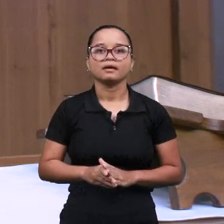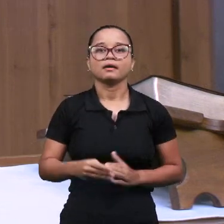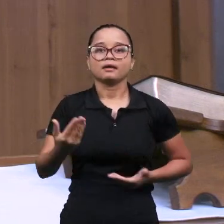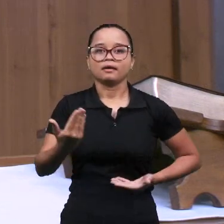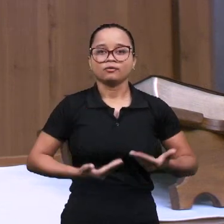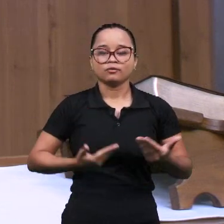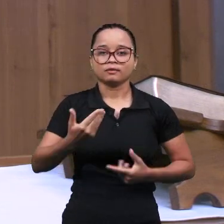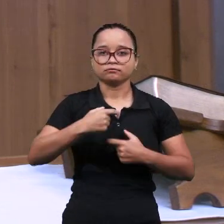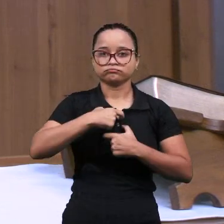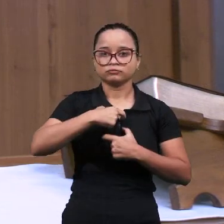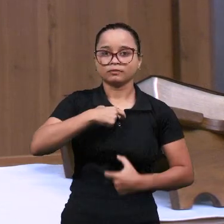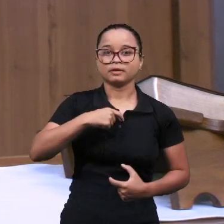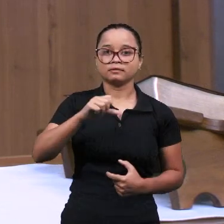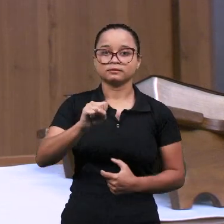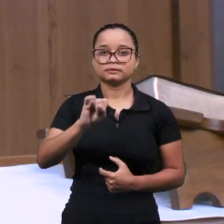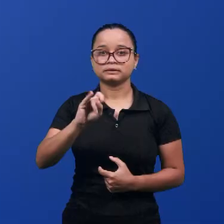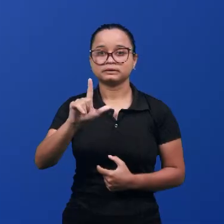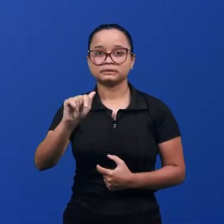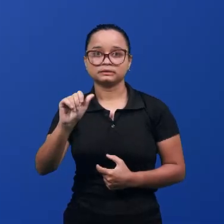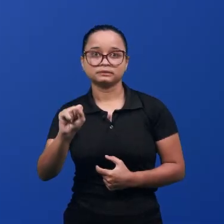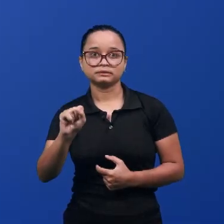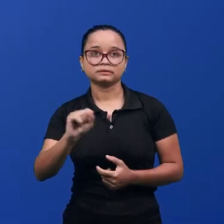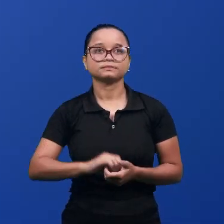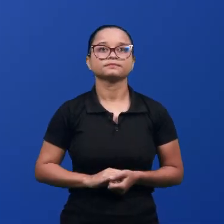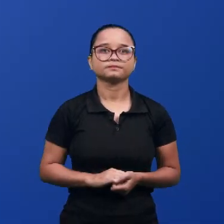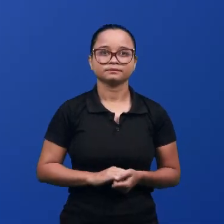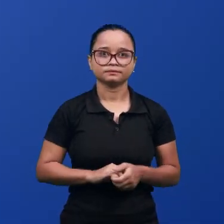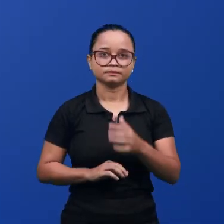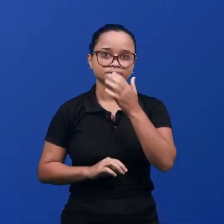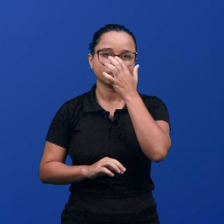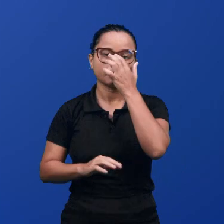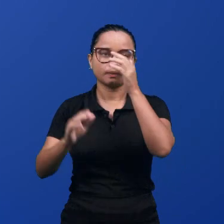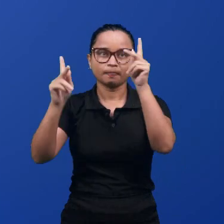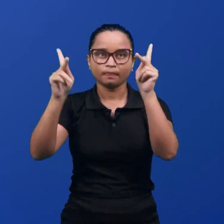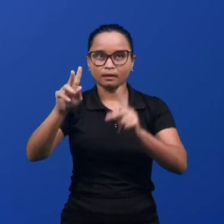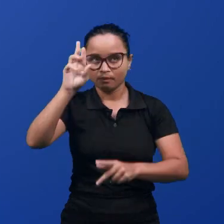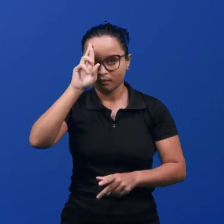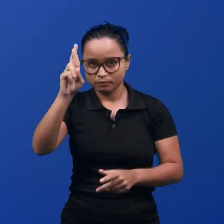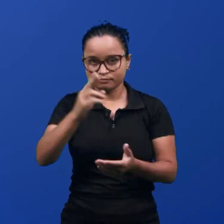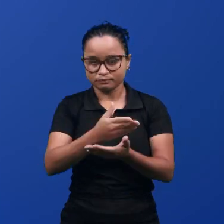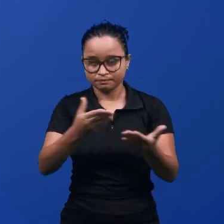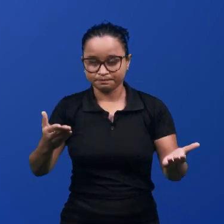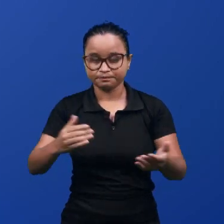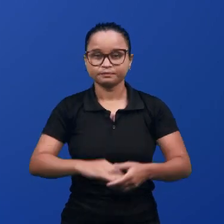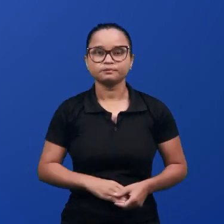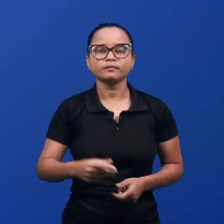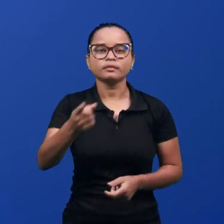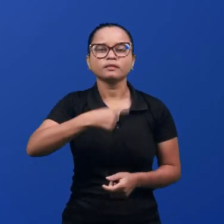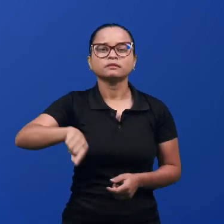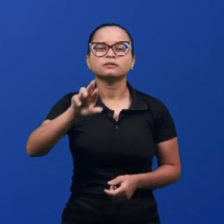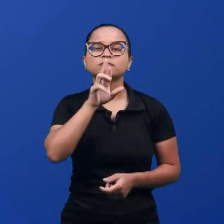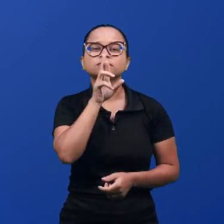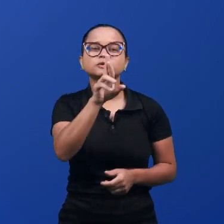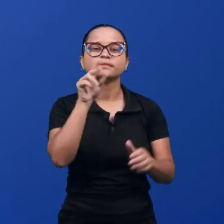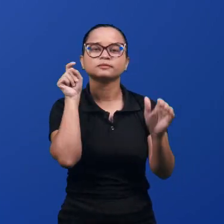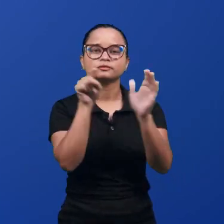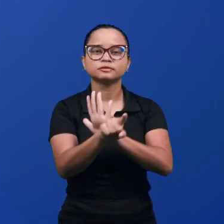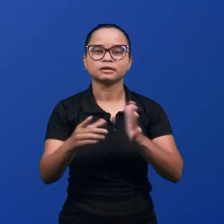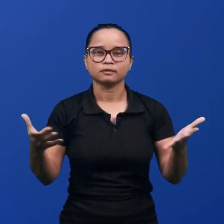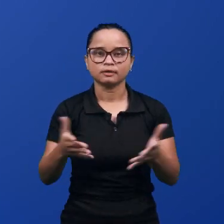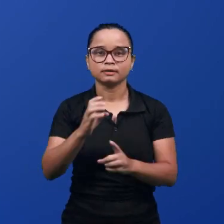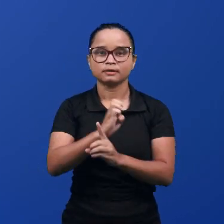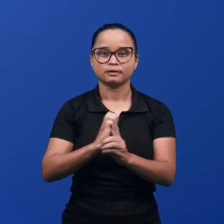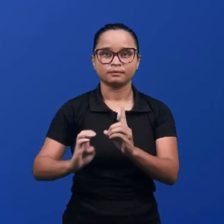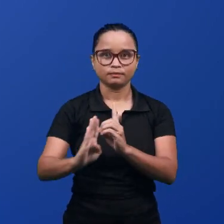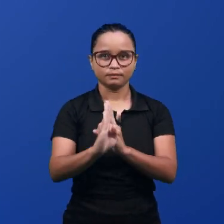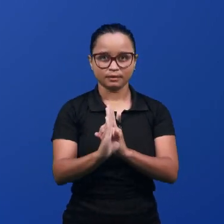c'est le frère Silas, du groupe d'ouvriers dans l'église de Thaïlande. Mes frères, la paix du Seigneur, je vais répondre à